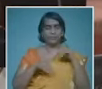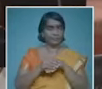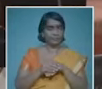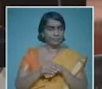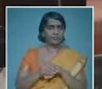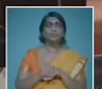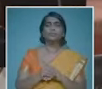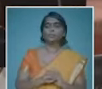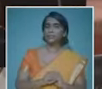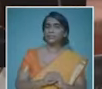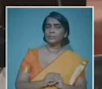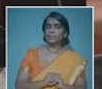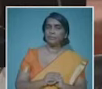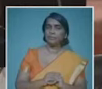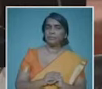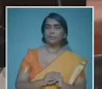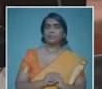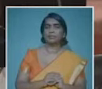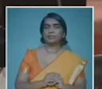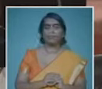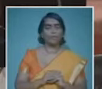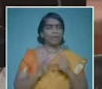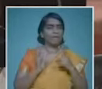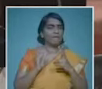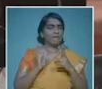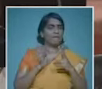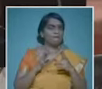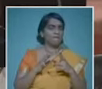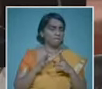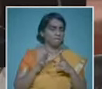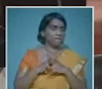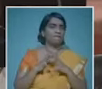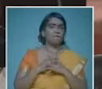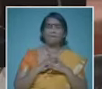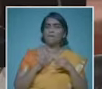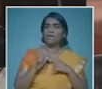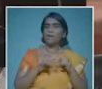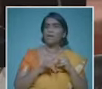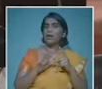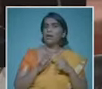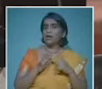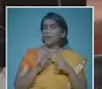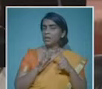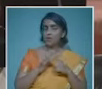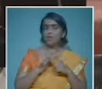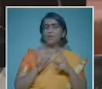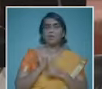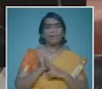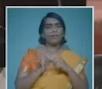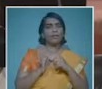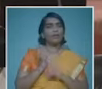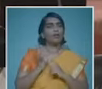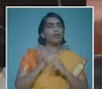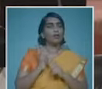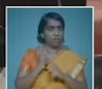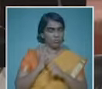பிரபல நகைச்சுவை நடிகர் வடிவேல் கேட்பார், இப்போது சொப்பன சுந்தரியை யார் வைத்திருக்கின்றார் என்று. இதேபோல